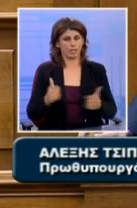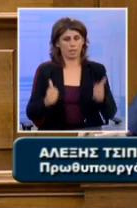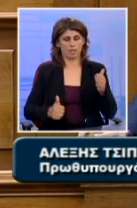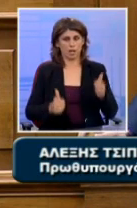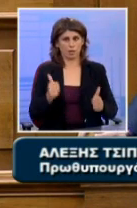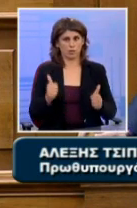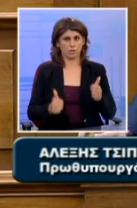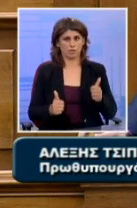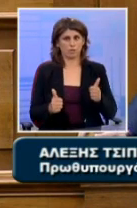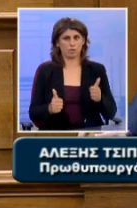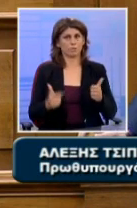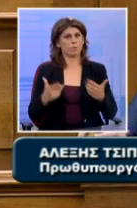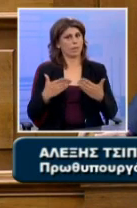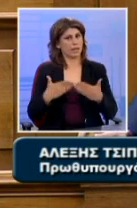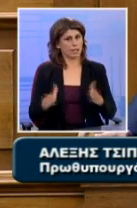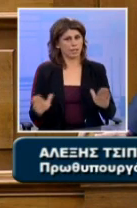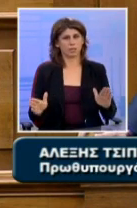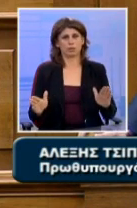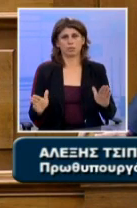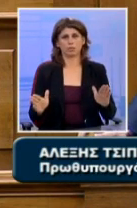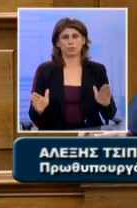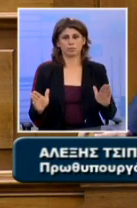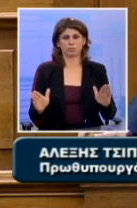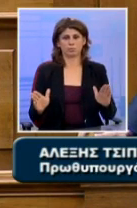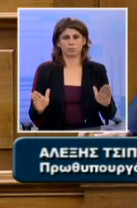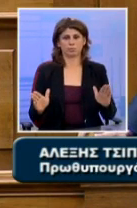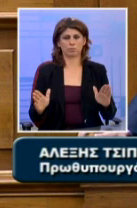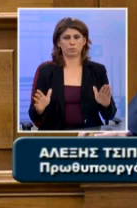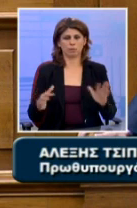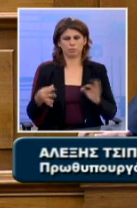διαγωνιστική, η οποία θα είναι ανοιχτή και αδιάβλητη,